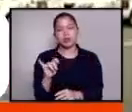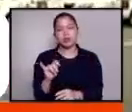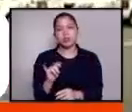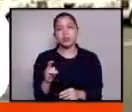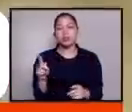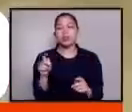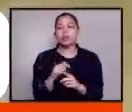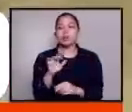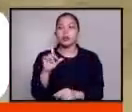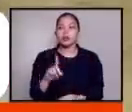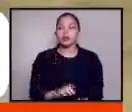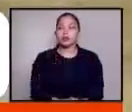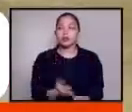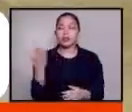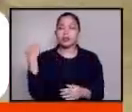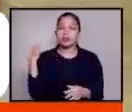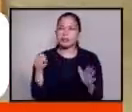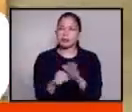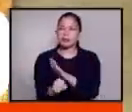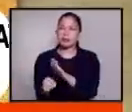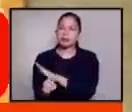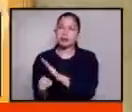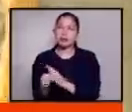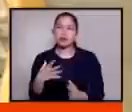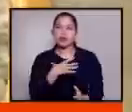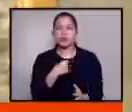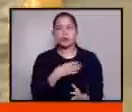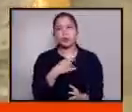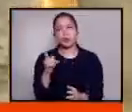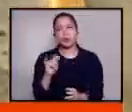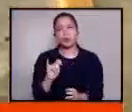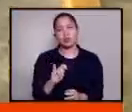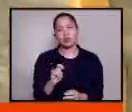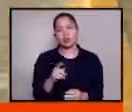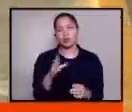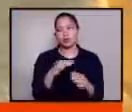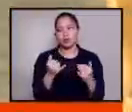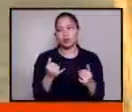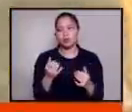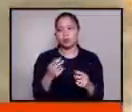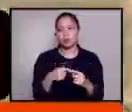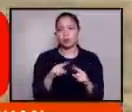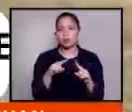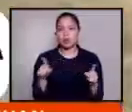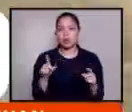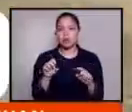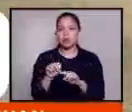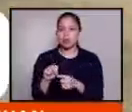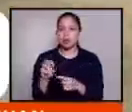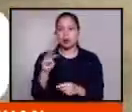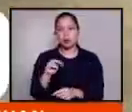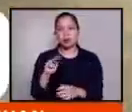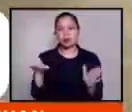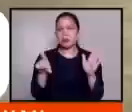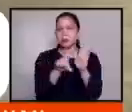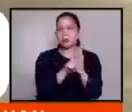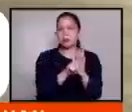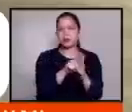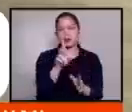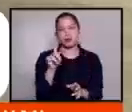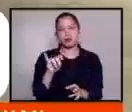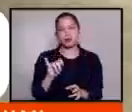1. Dati ay punong-puno ng mga puting regular taxi ang bahaging ito na NAIA Terminal 1. Pero simula nitong Lunes ay pinagbawal na ang mga ito